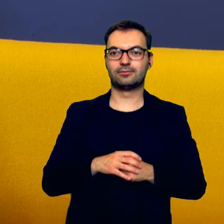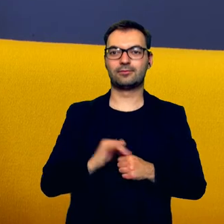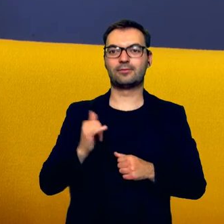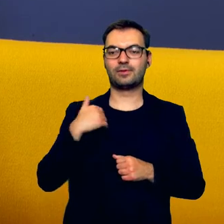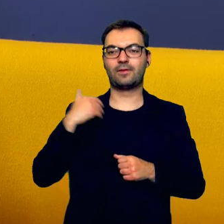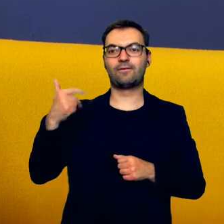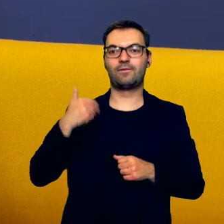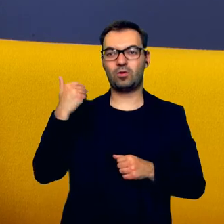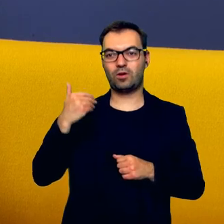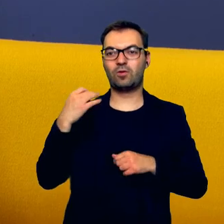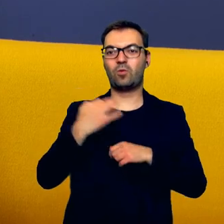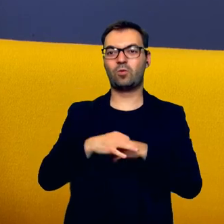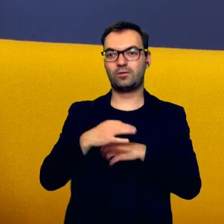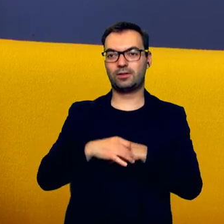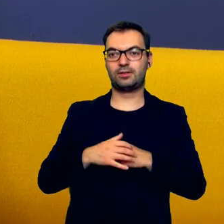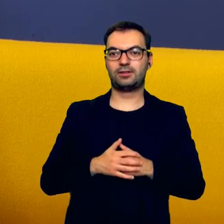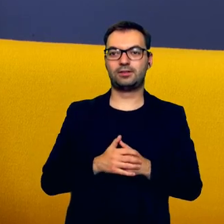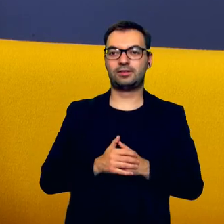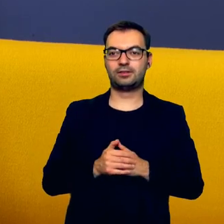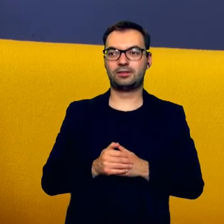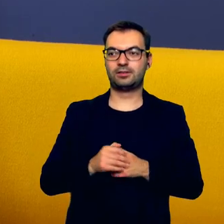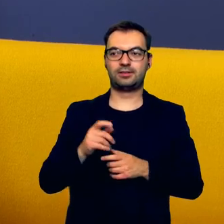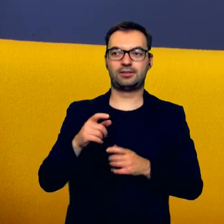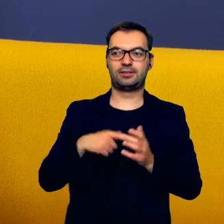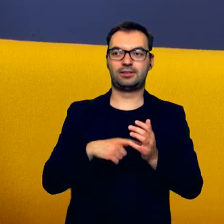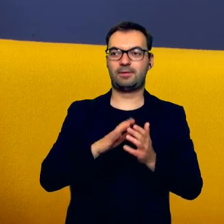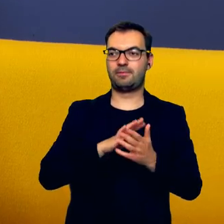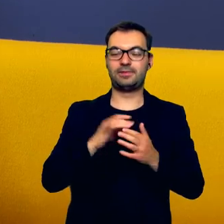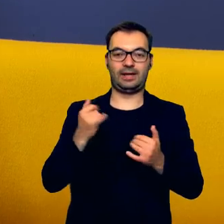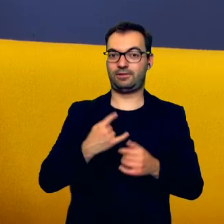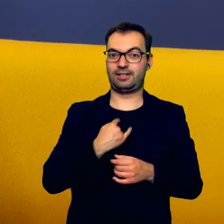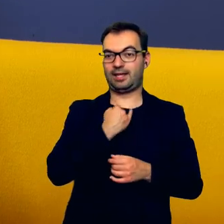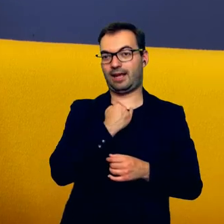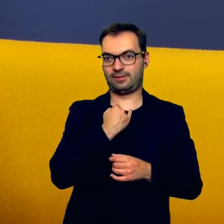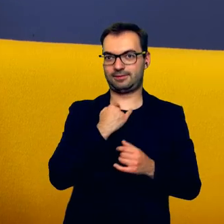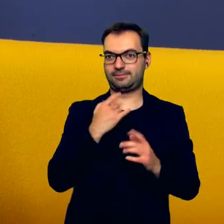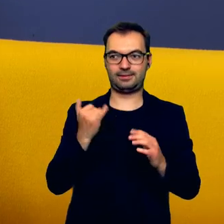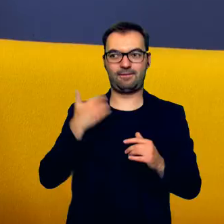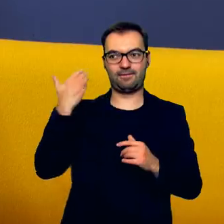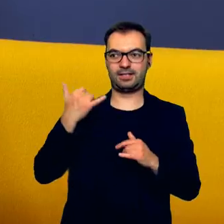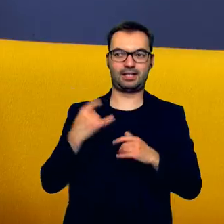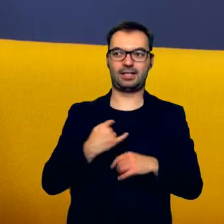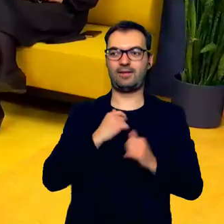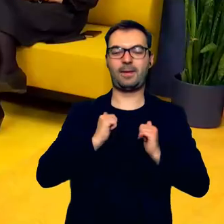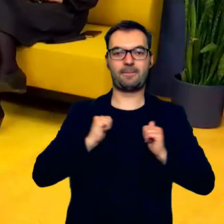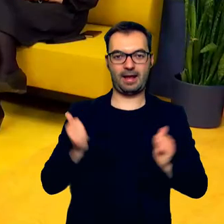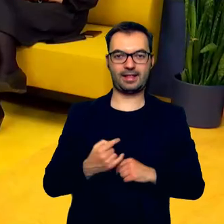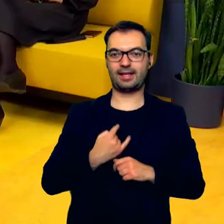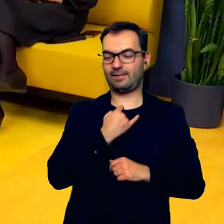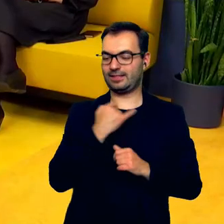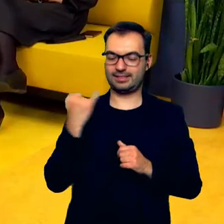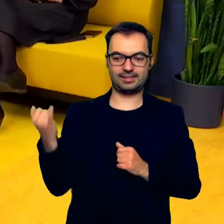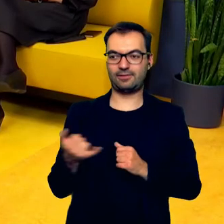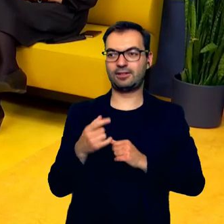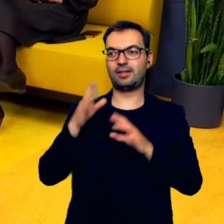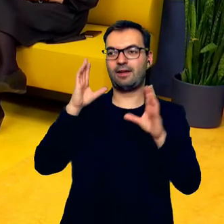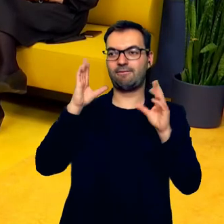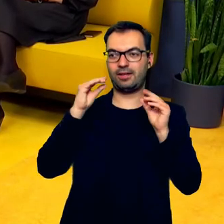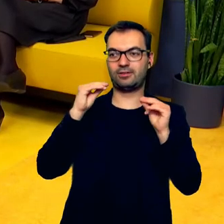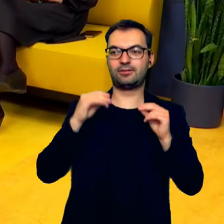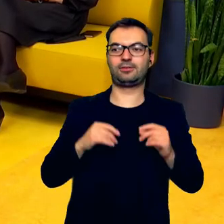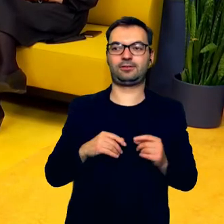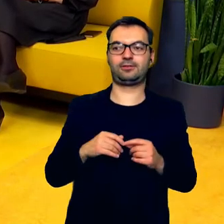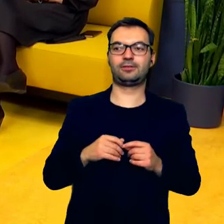kiedy byłem wykładowcą uniwersyteckim, to właściwie rzadko kiedy występowałem bez krawata jako wykładowca. Zawsze miałem marynarkę i krawat, a